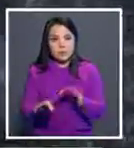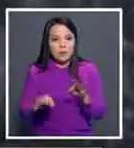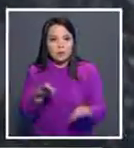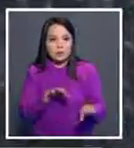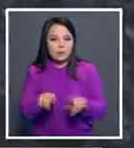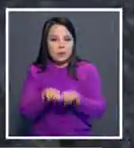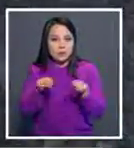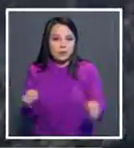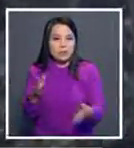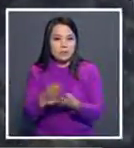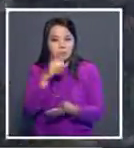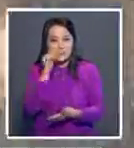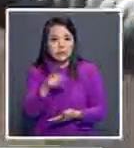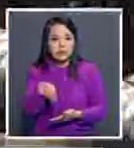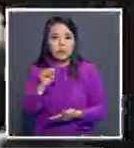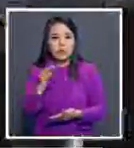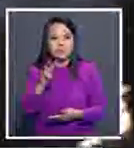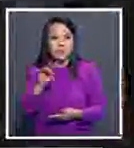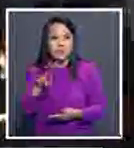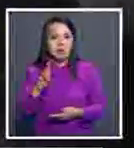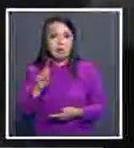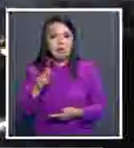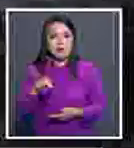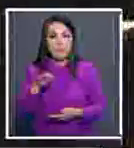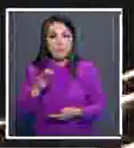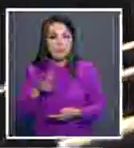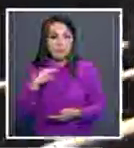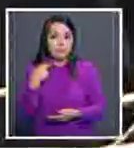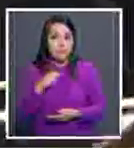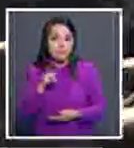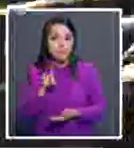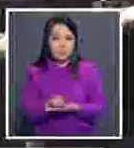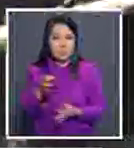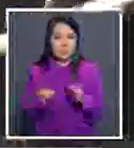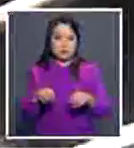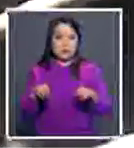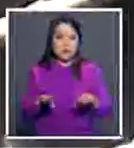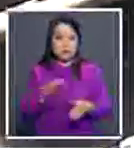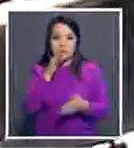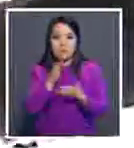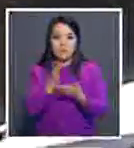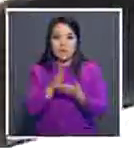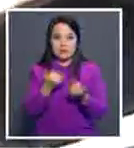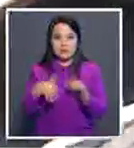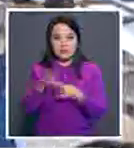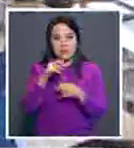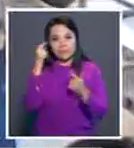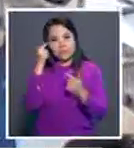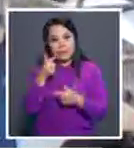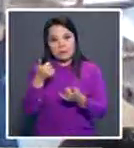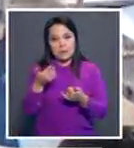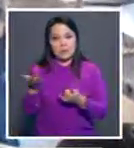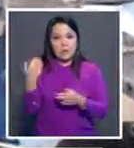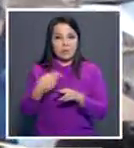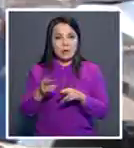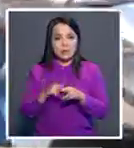қозғалды. Күдікті Данияр Қалдыбаев ұсталған жағдайда оны қамауға алу туралы сот санкциясы шыққан. Көрерменге түсінікті болу үшін айта кетейік,